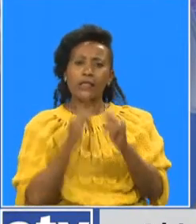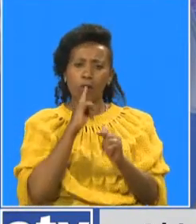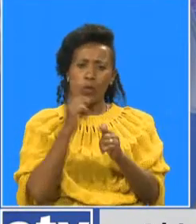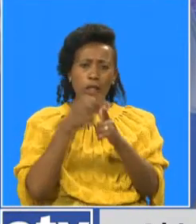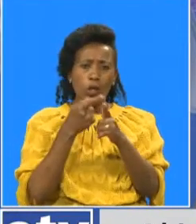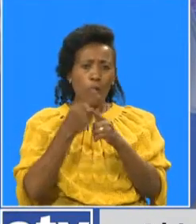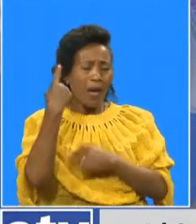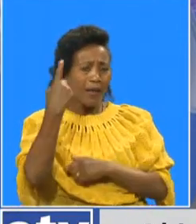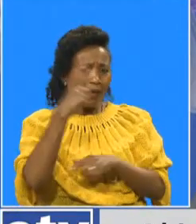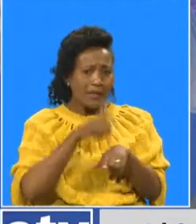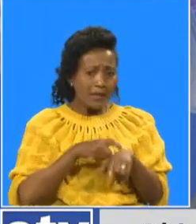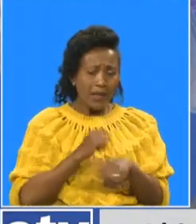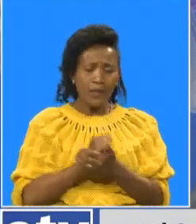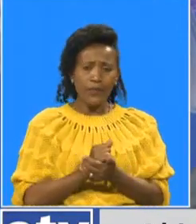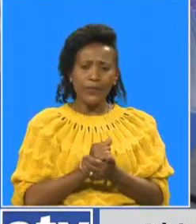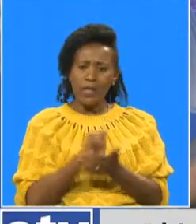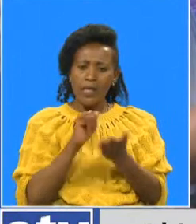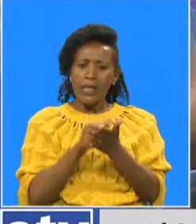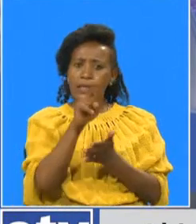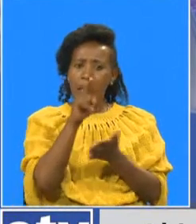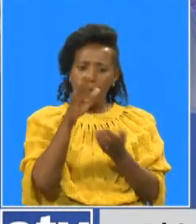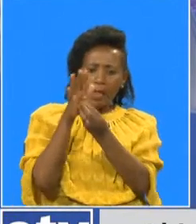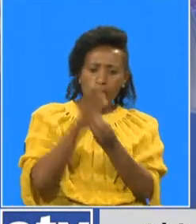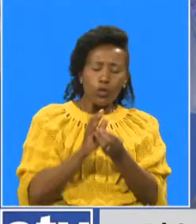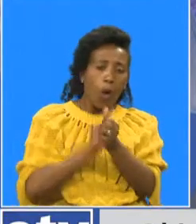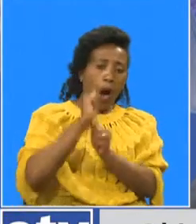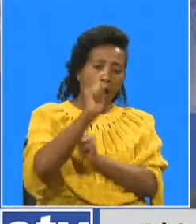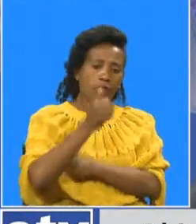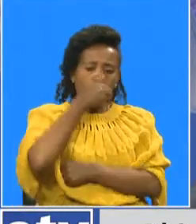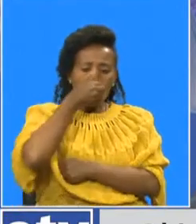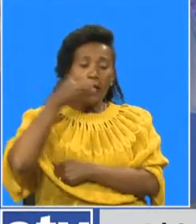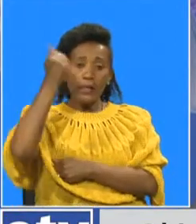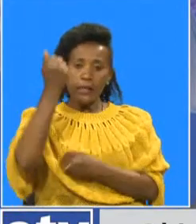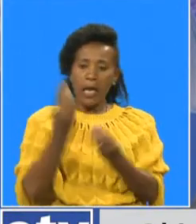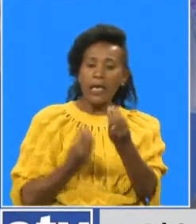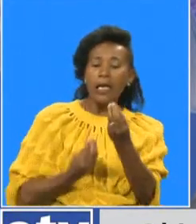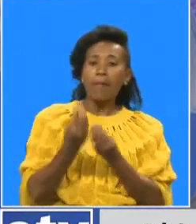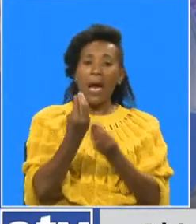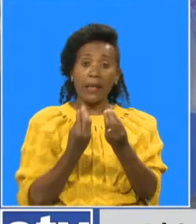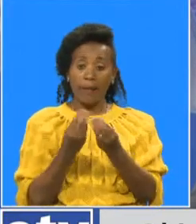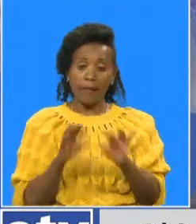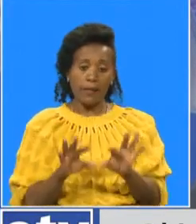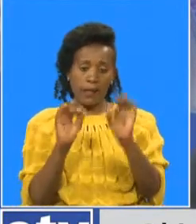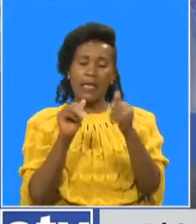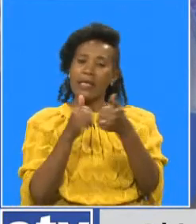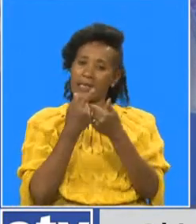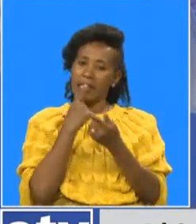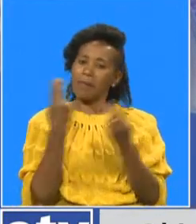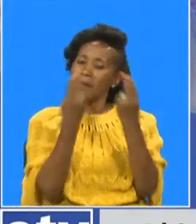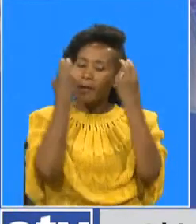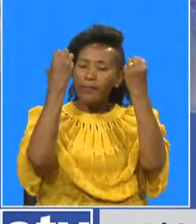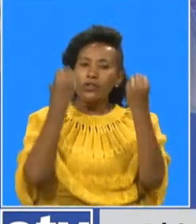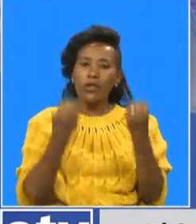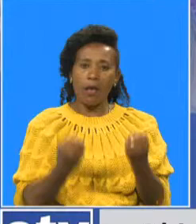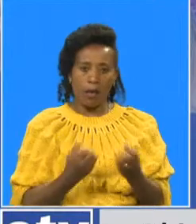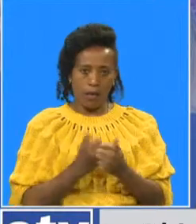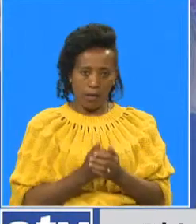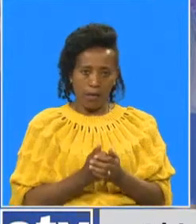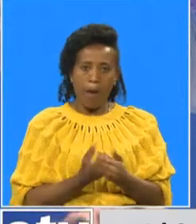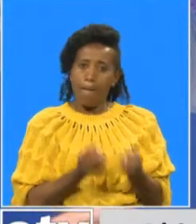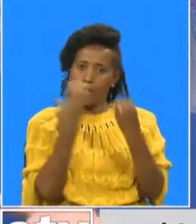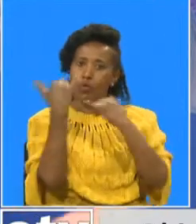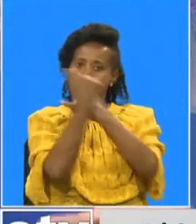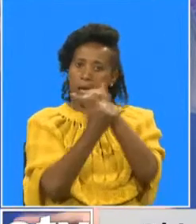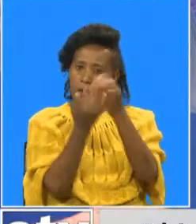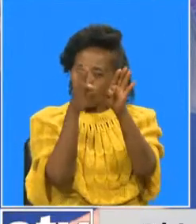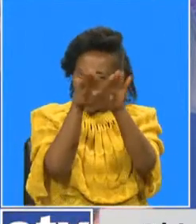እንደውም አንዳንዴ ከዛም ተጽዕኖ አልፈን የተሻለ ማርኬቶች ውስጥ ሲገኙ እንዴት አድርገን መጠቀም እንችላለን? ብዙ